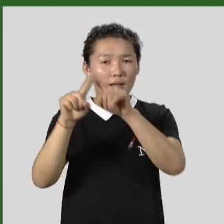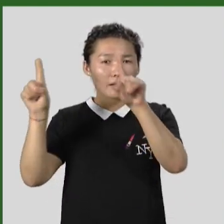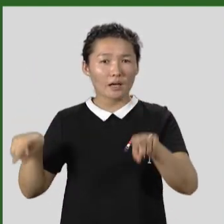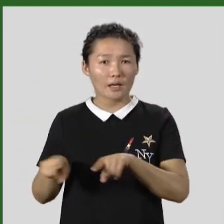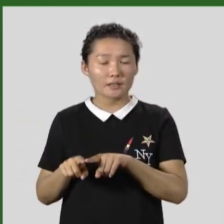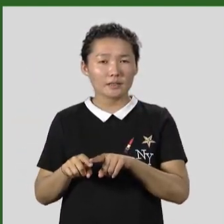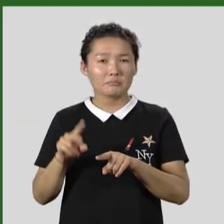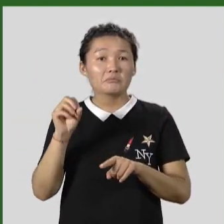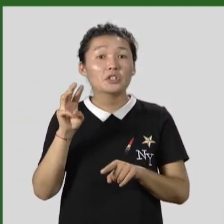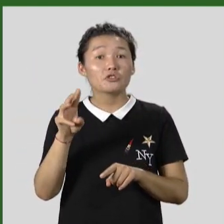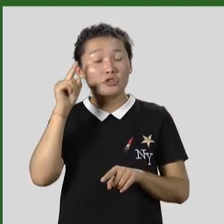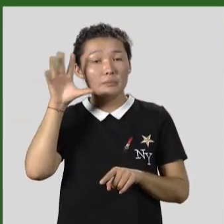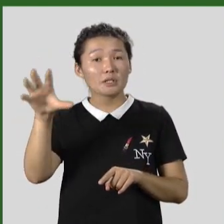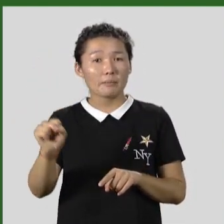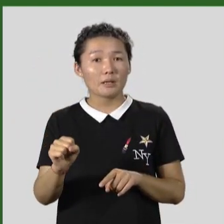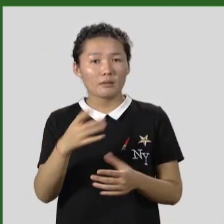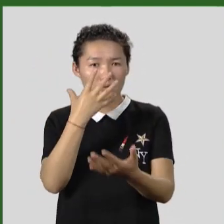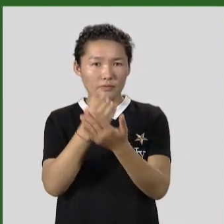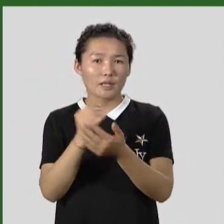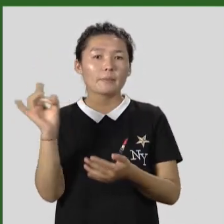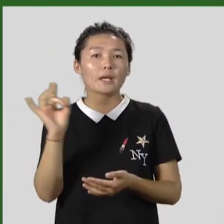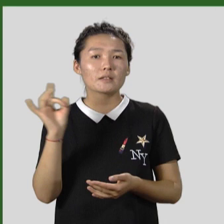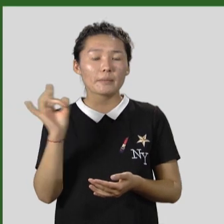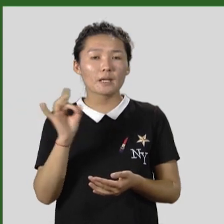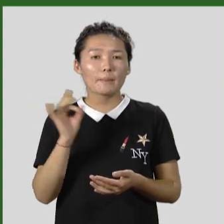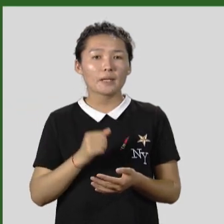заметны? Своими размерами.